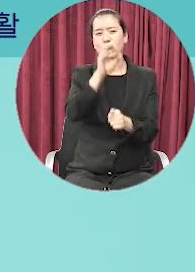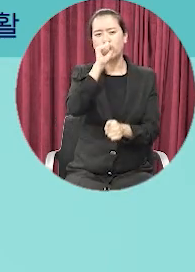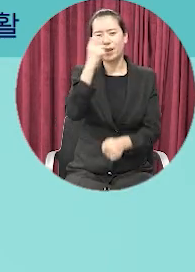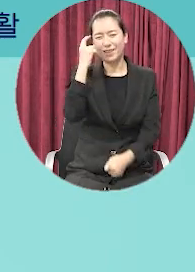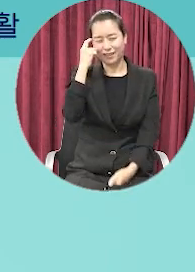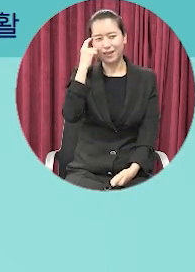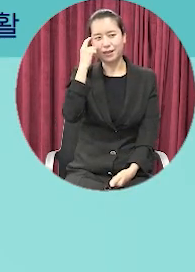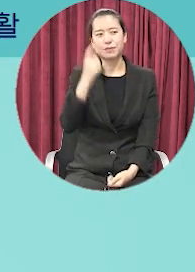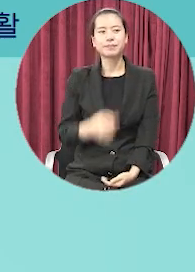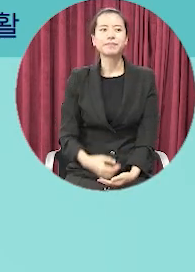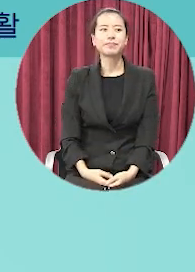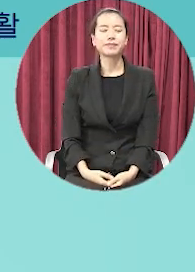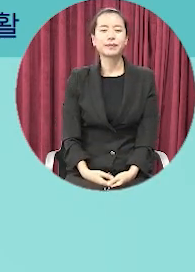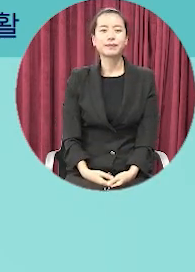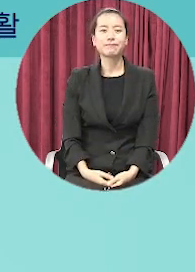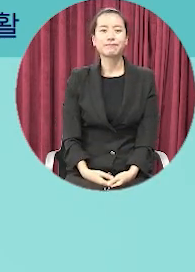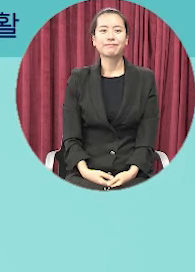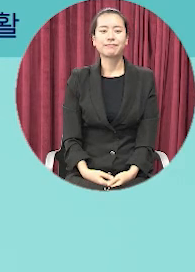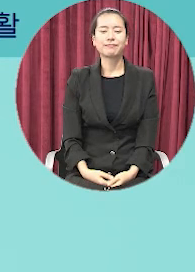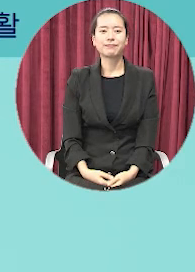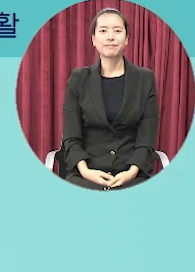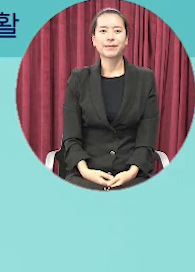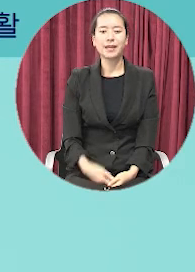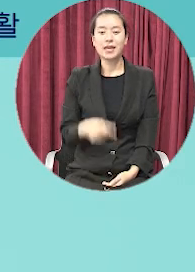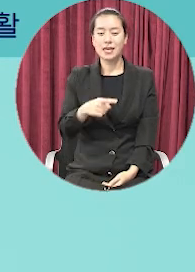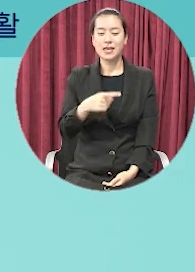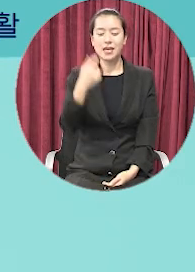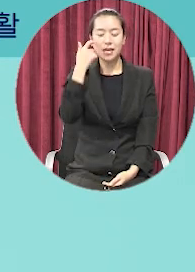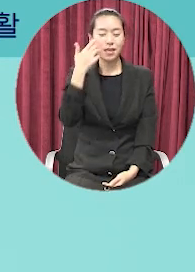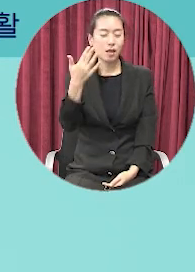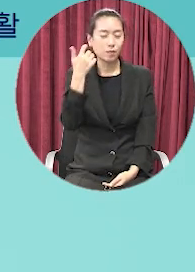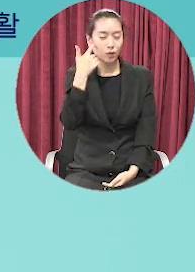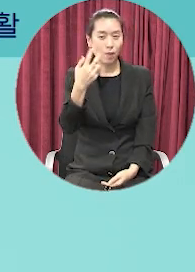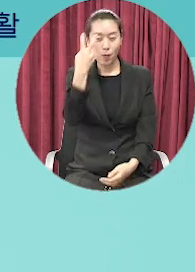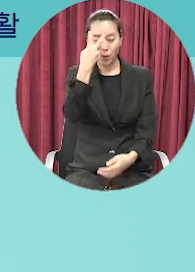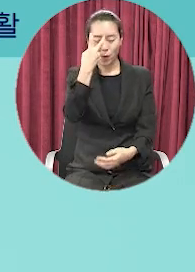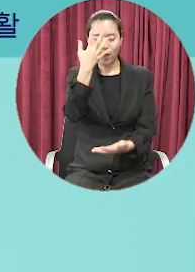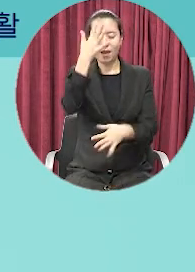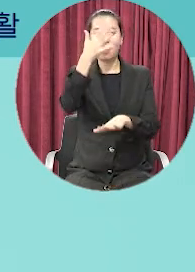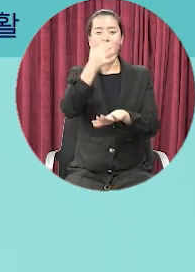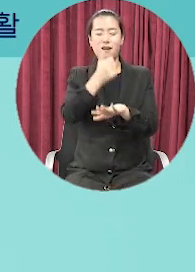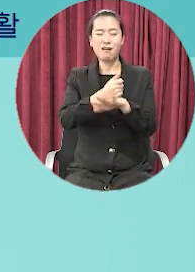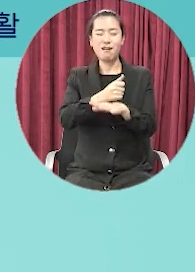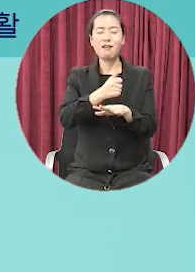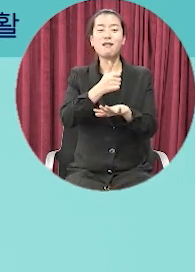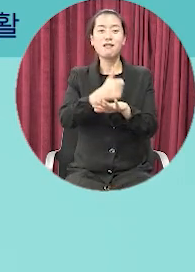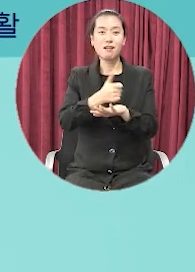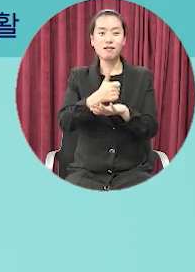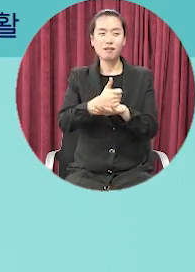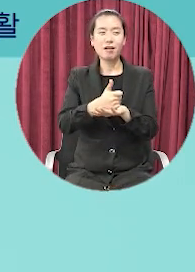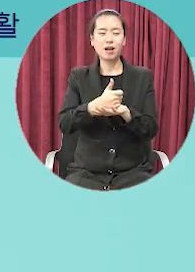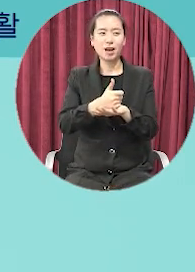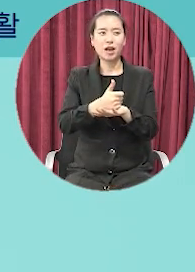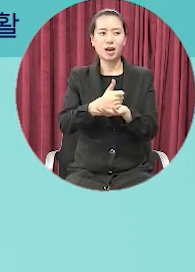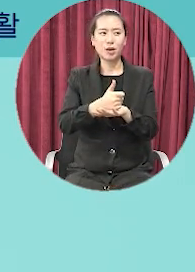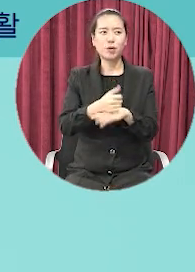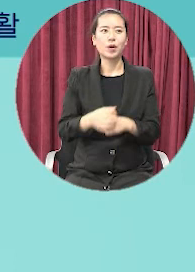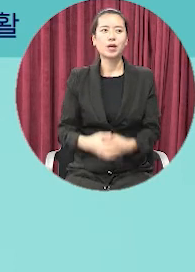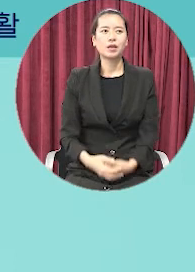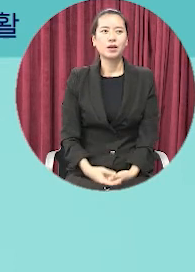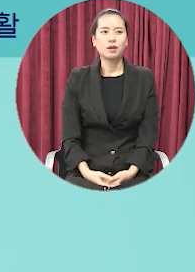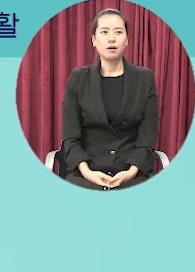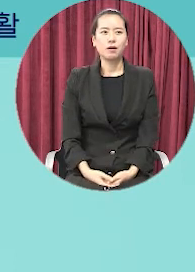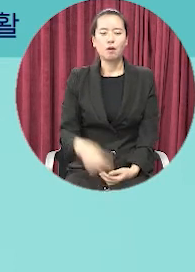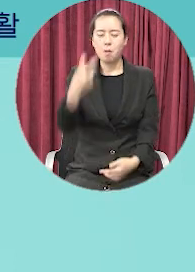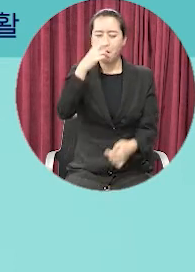했었습니다. 그래서 말씀드린 것처럼 이런 설문조사를 토대로 케어기버의 부양 부담은 돌봄 대상자의 기능 수준, 또